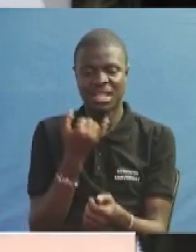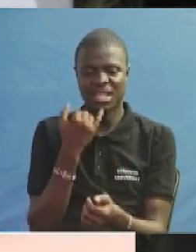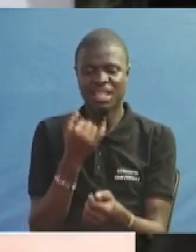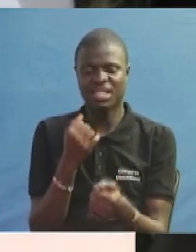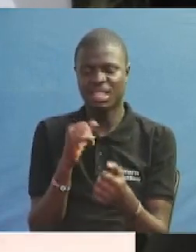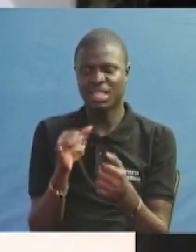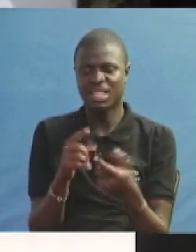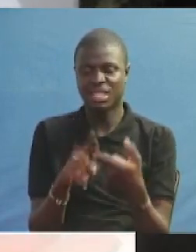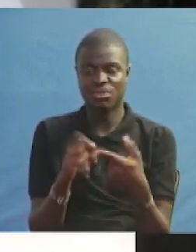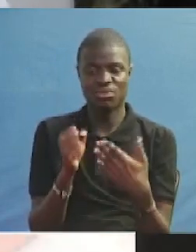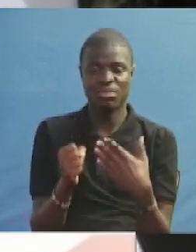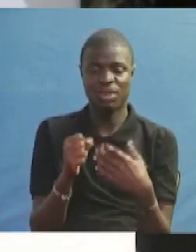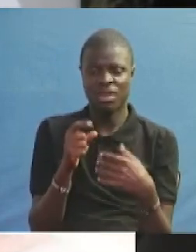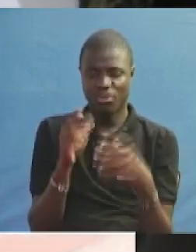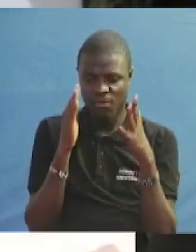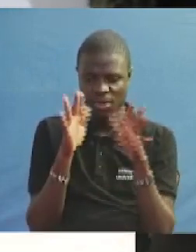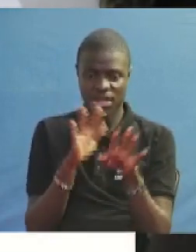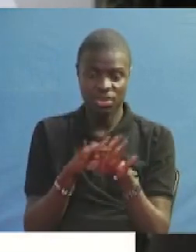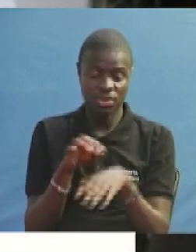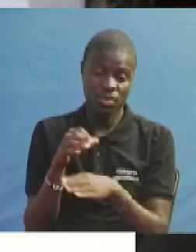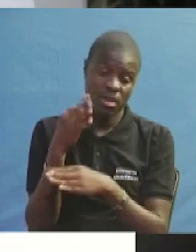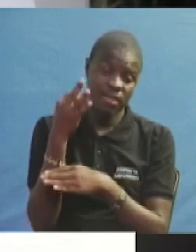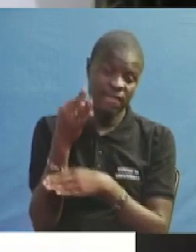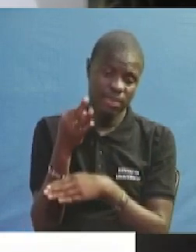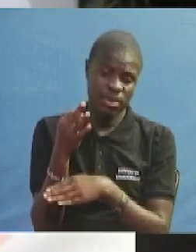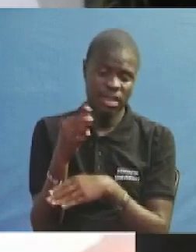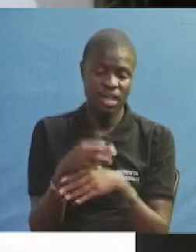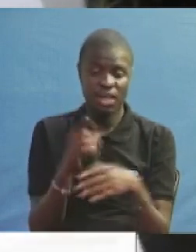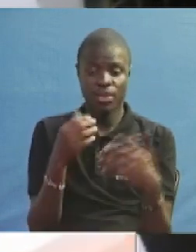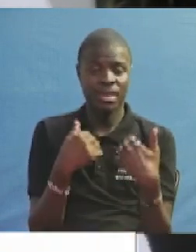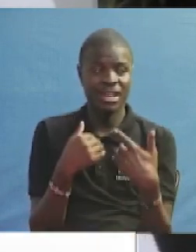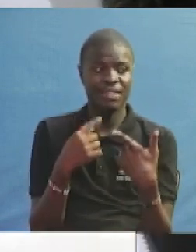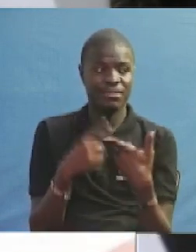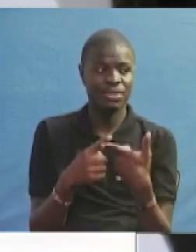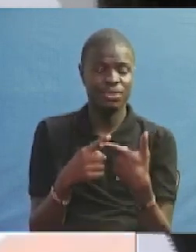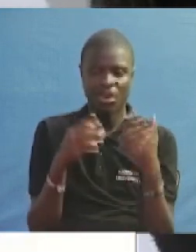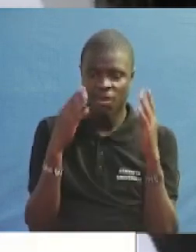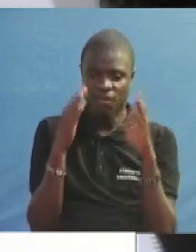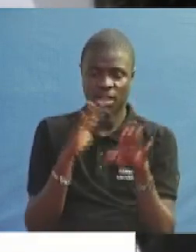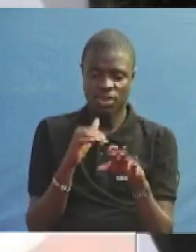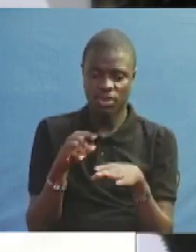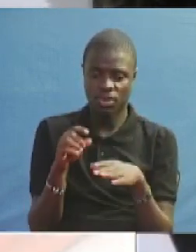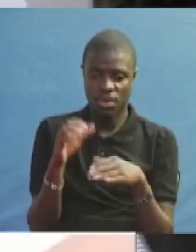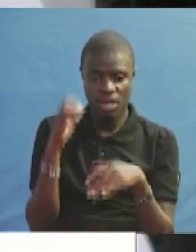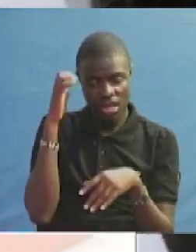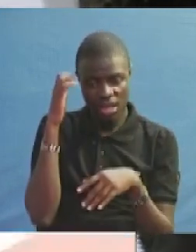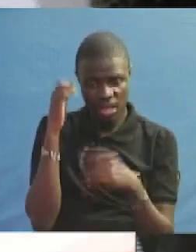you concentrate on your future. So for you to get a better future, you have to stick to your education